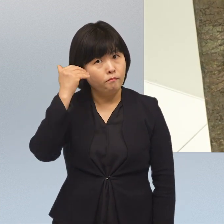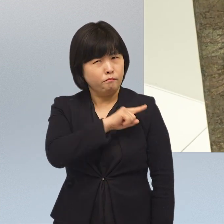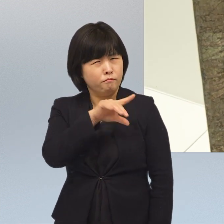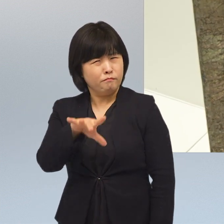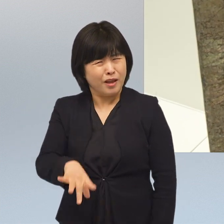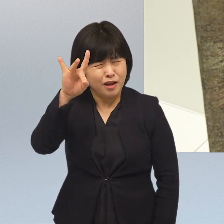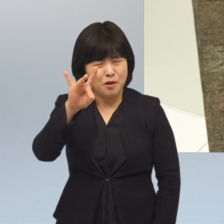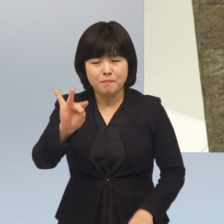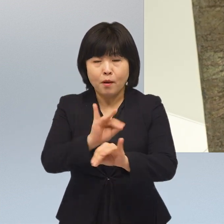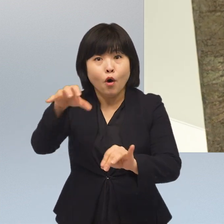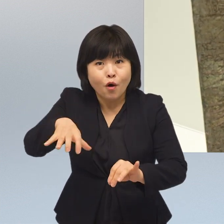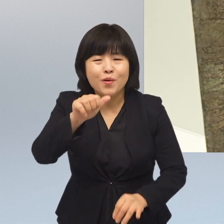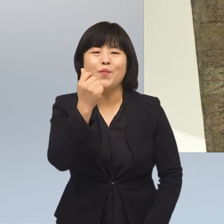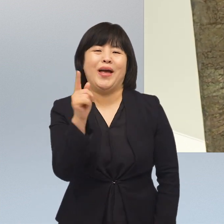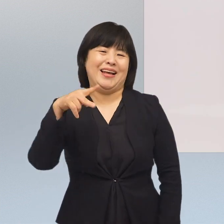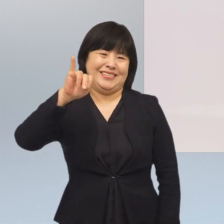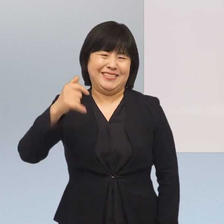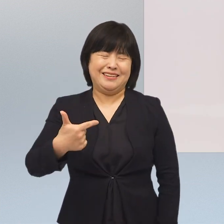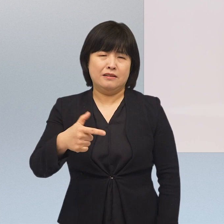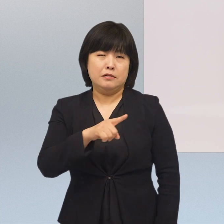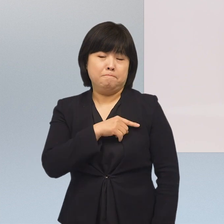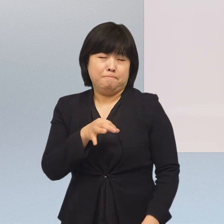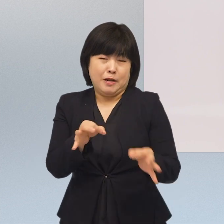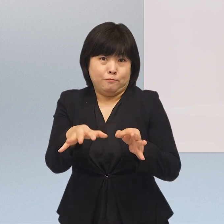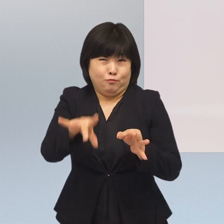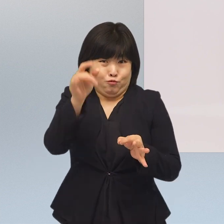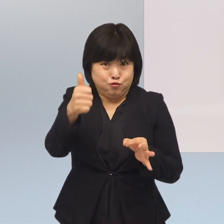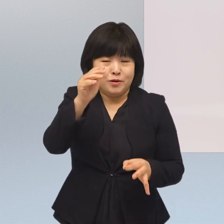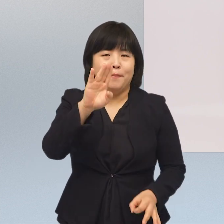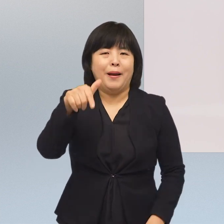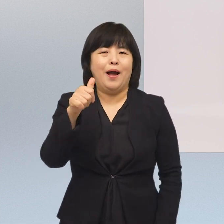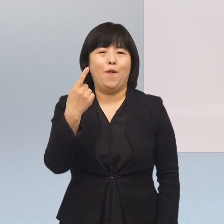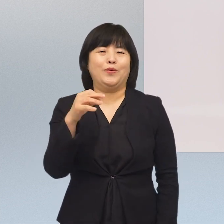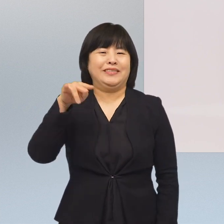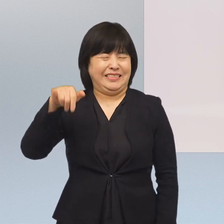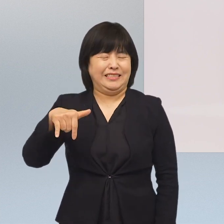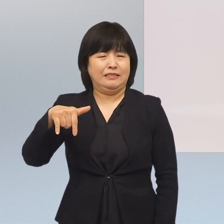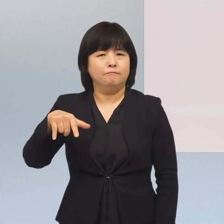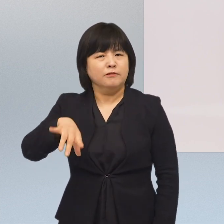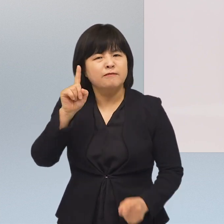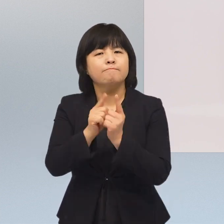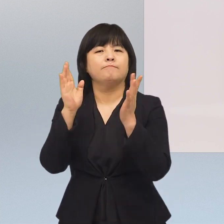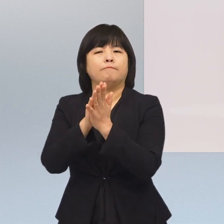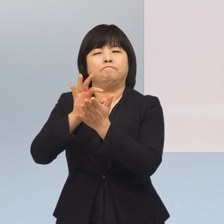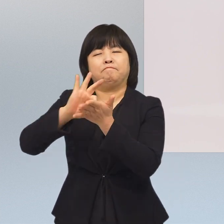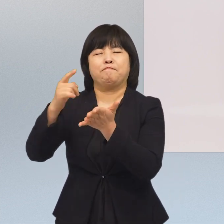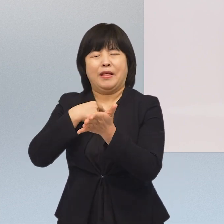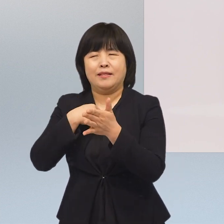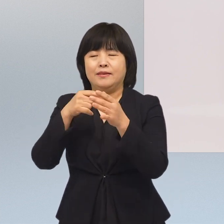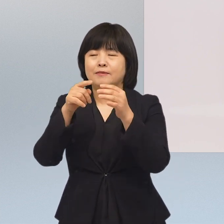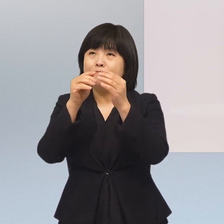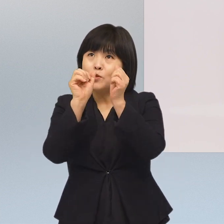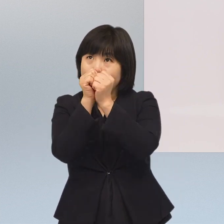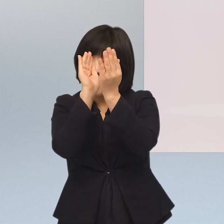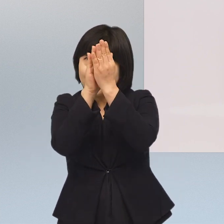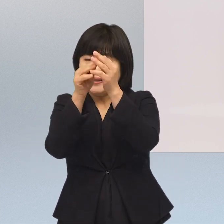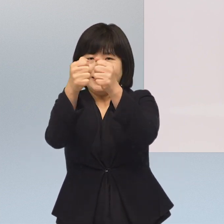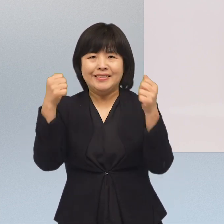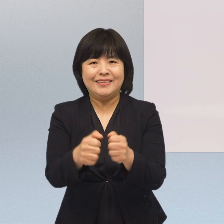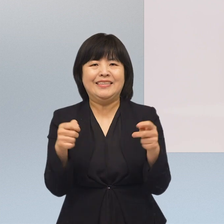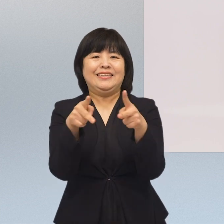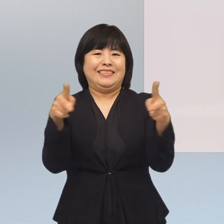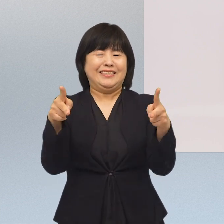우리나라 최초의 백화점이 화신백화점 창업주 박흥식 식댁에서 나온 거고요. 그분이 직접 사용을 하셨던 나전 2층